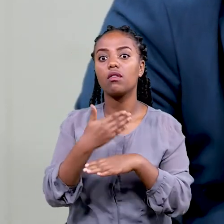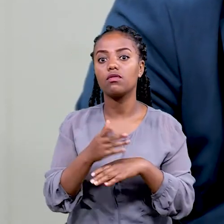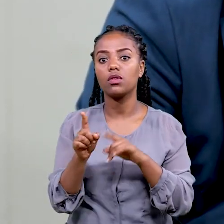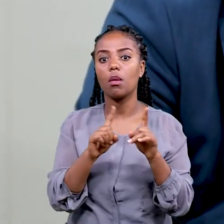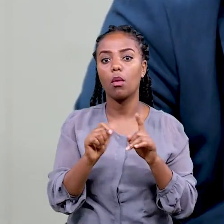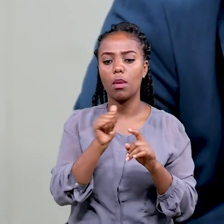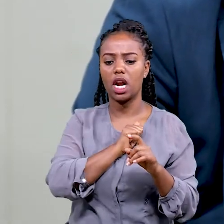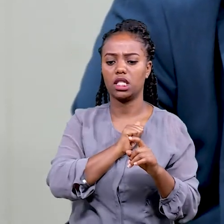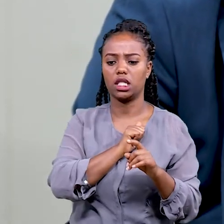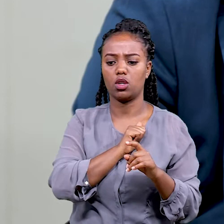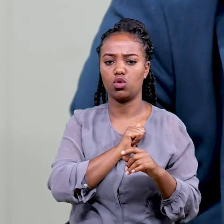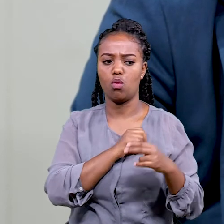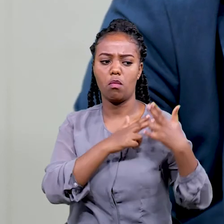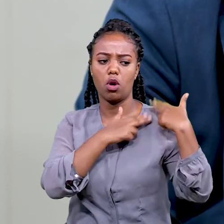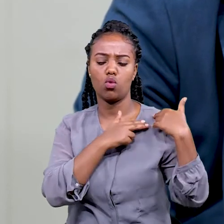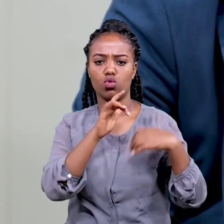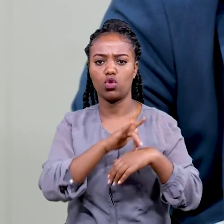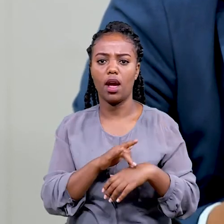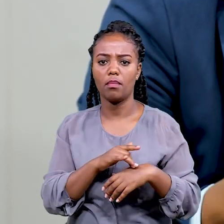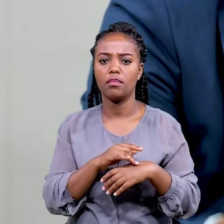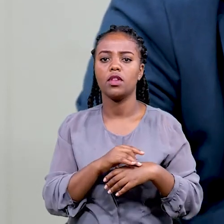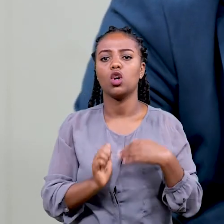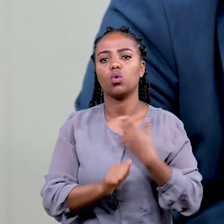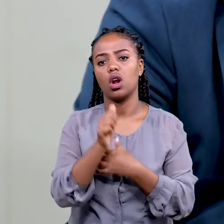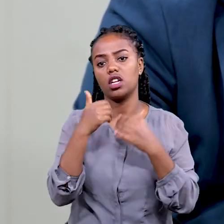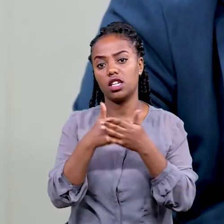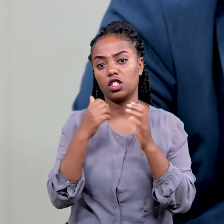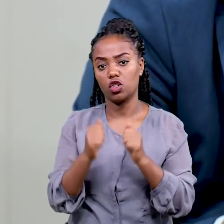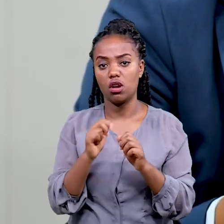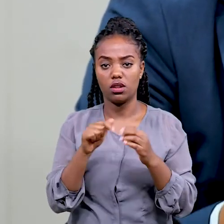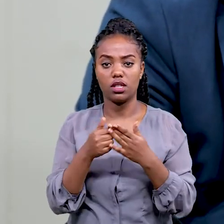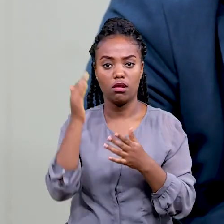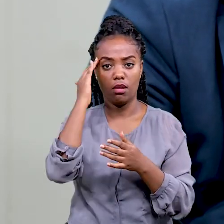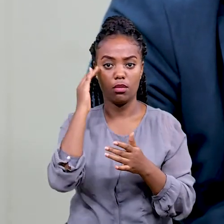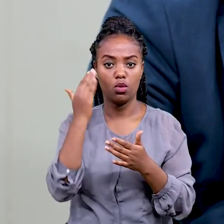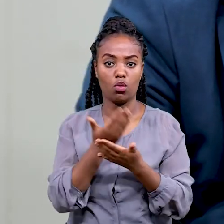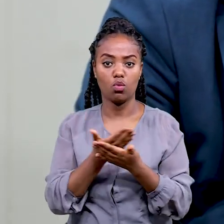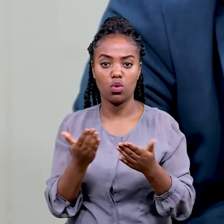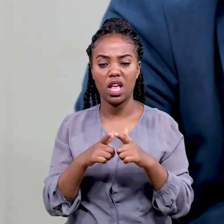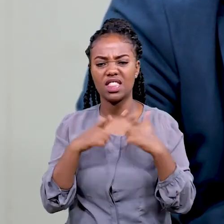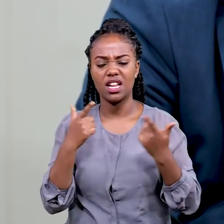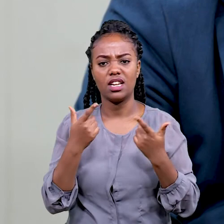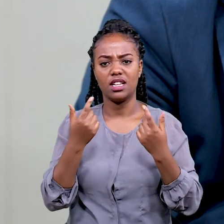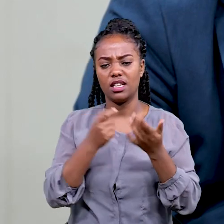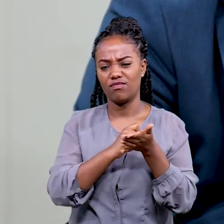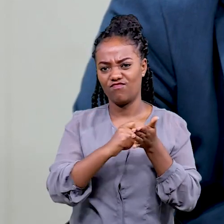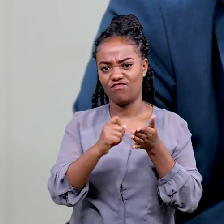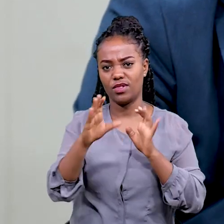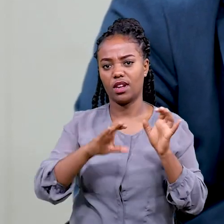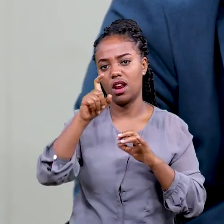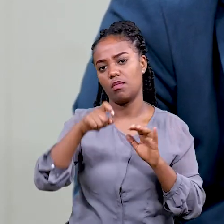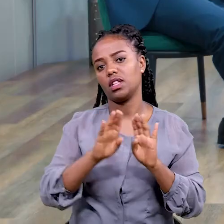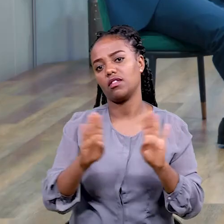ግን በራሳቸው መኮንኖቹ ላይም አደጋ ሊደርስ ይችላልና የአይምሮ ጉዳይ ትልቅ ስትረስ መደረግ